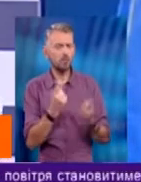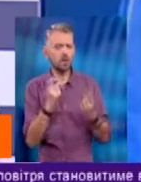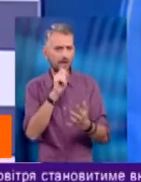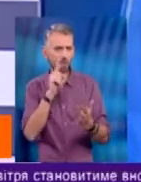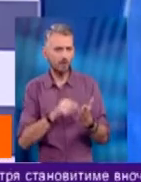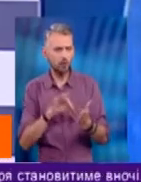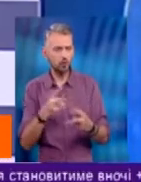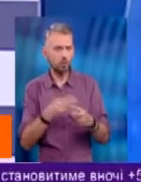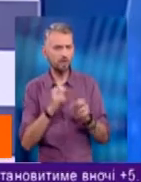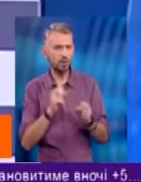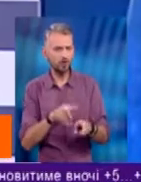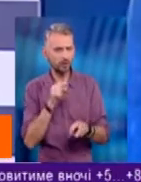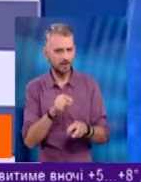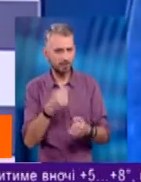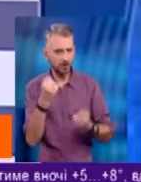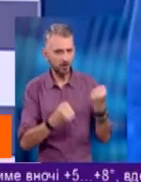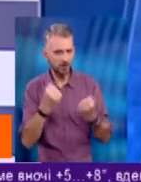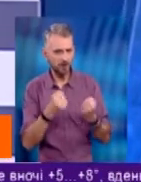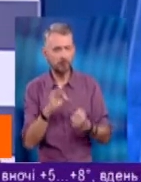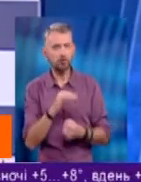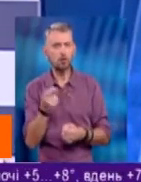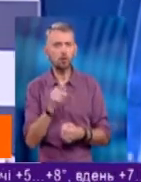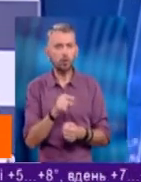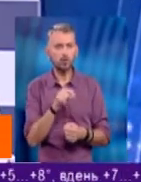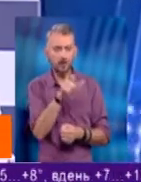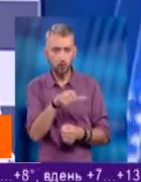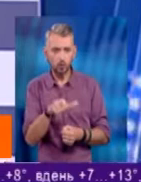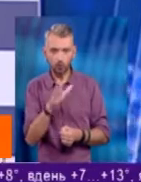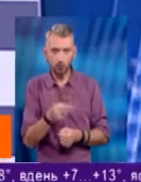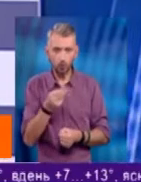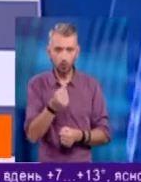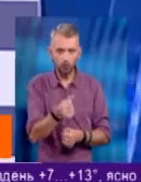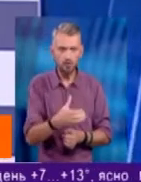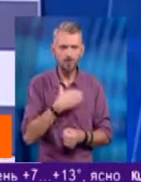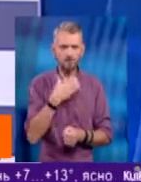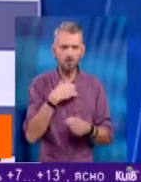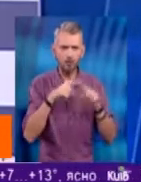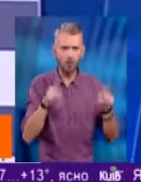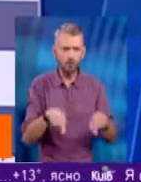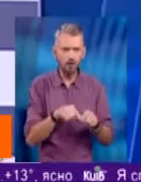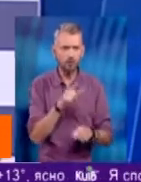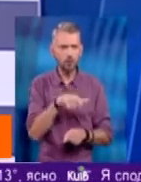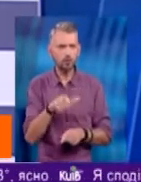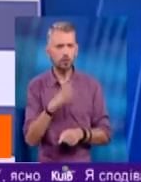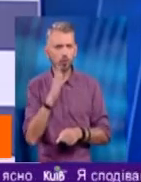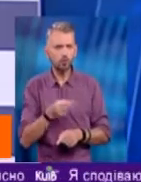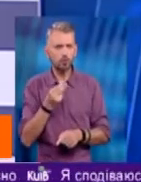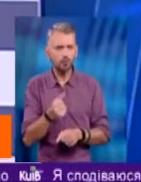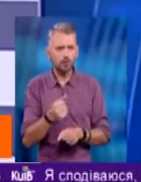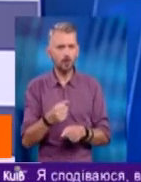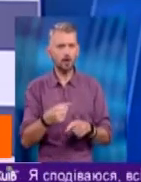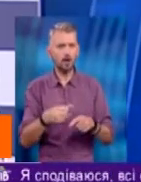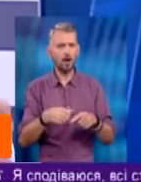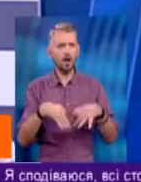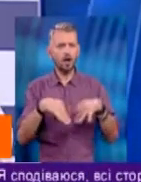щодо безпечності цих машин і щодо того, чи ці люди будуть купувати страховки, що ці люди будуть купувати автокрісла своїм